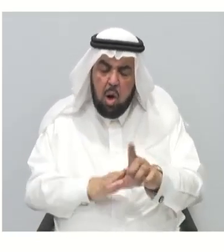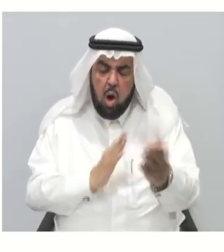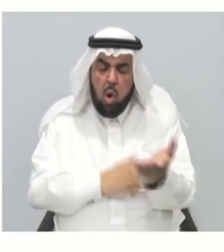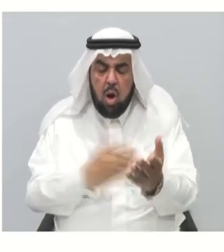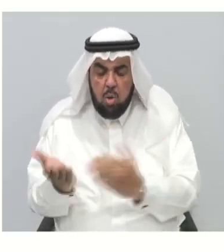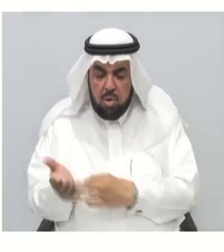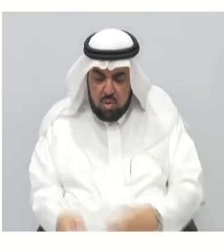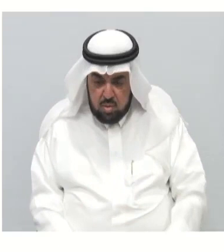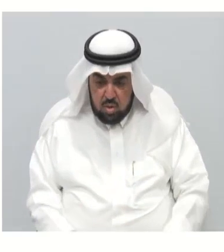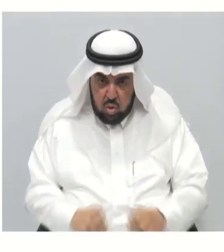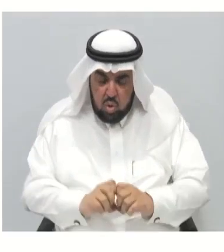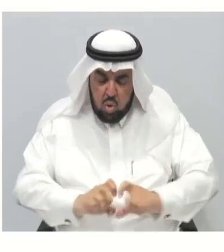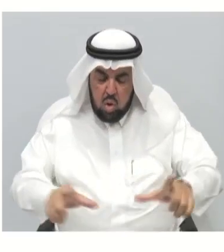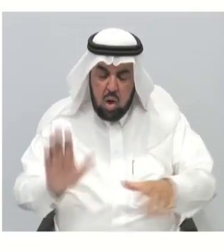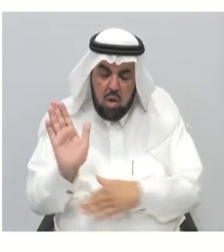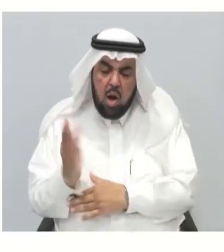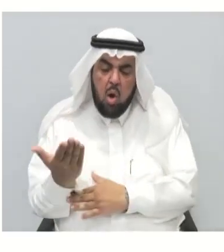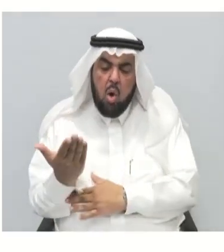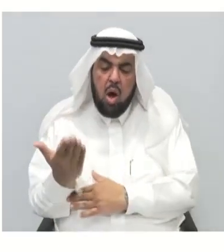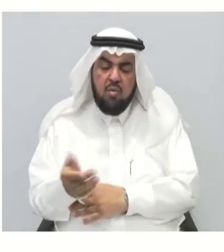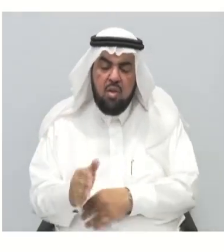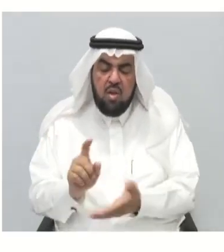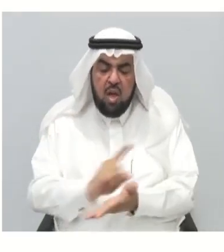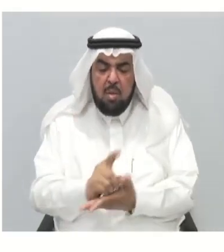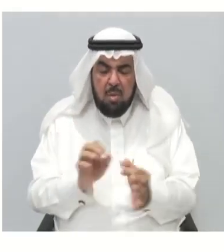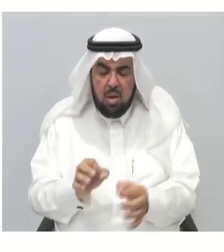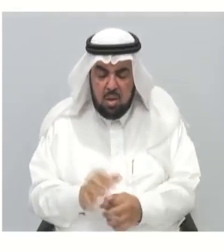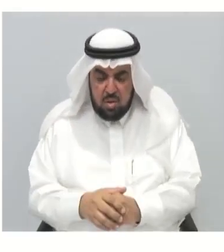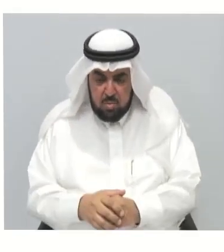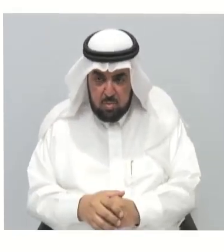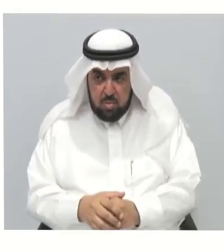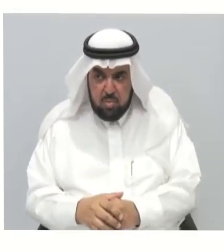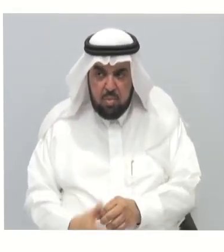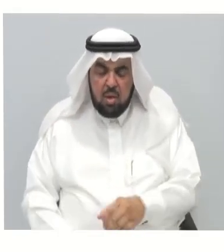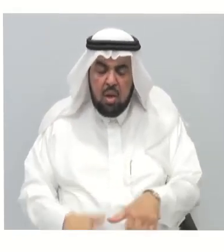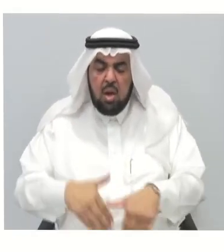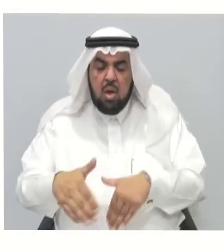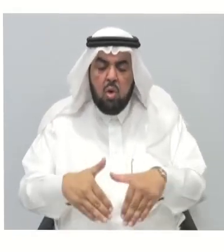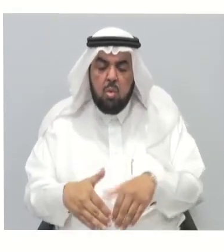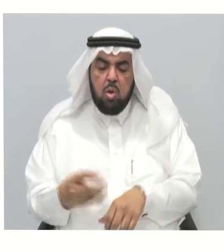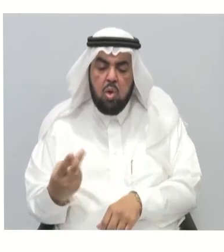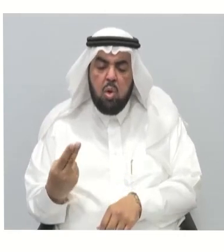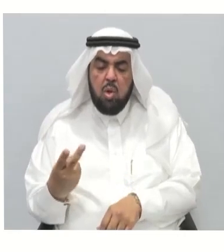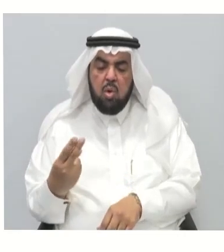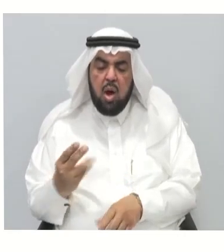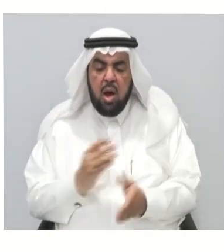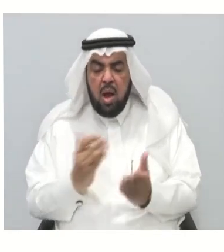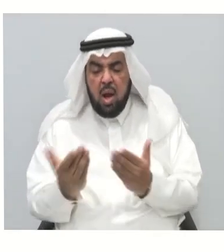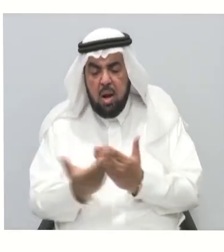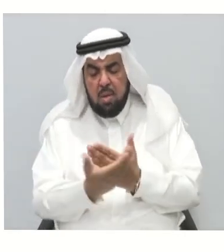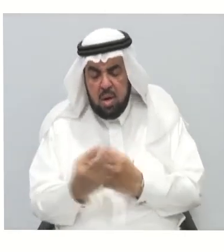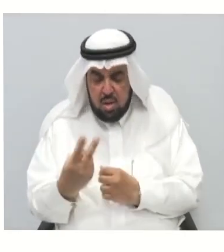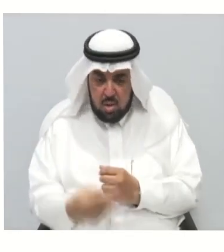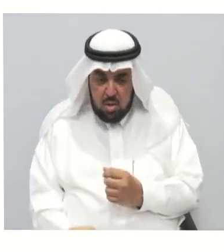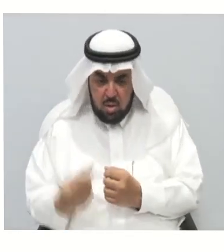تعرض اللوحه اليمنى في البيئه المحدده حاليا ثنائي الابعاد فالروبوت الذي